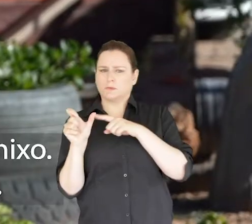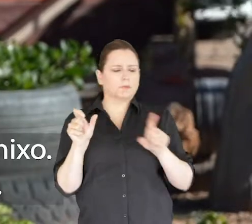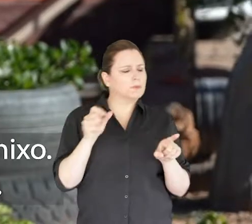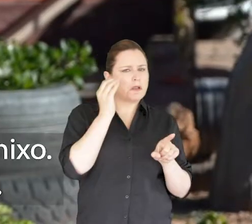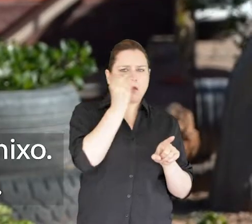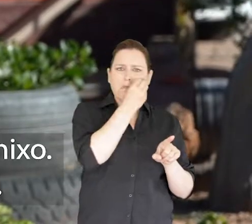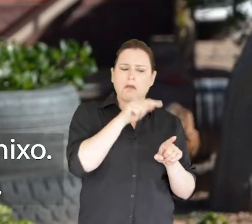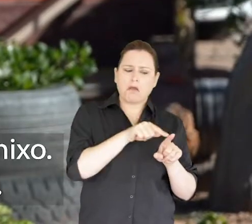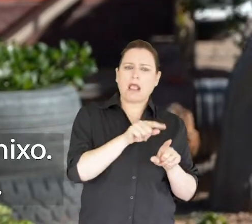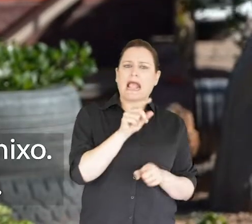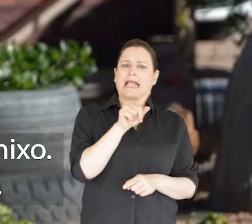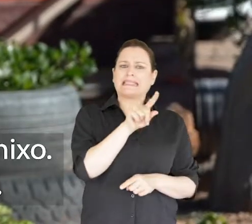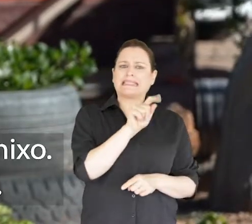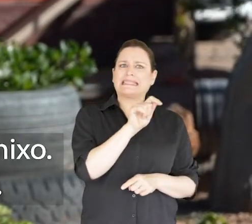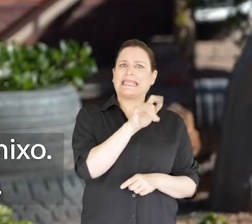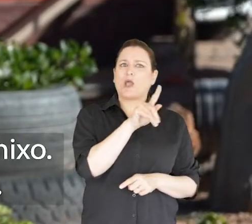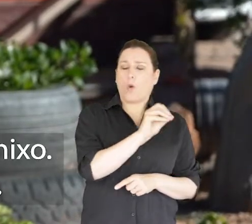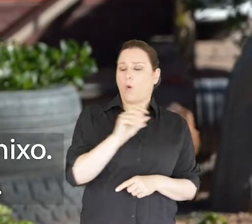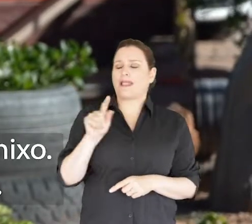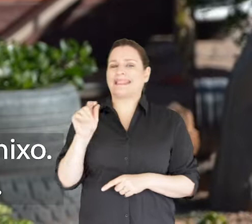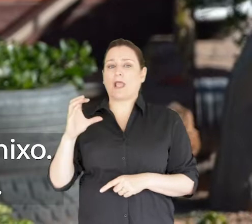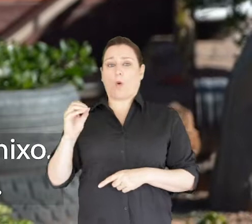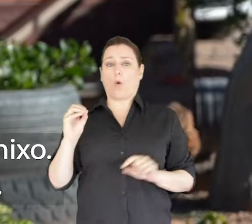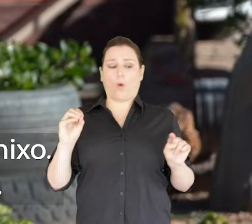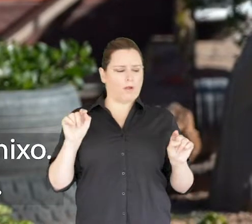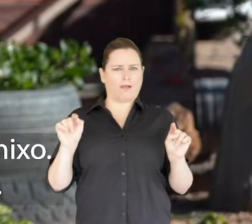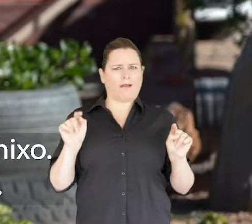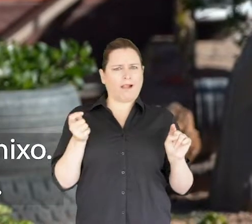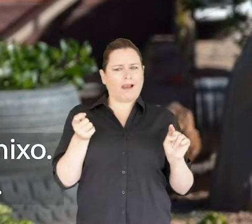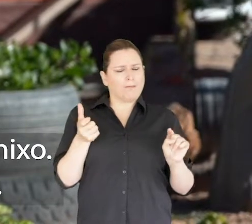Nama. As ek sê Tiko, dan sê die Kosse Tiko.